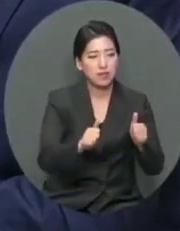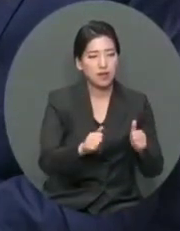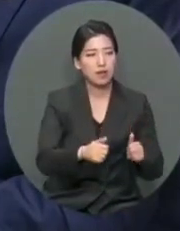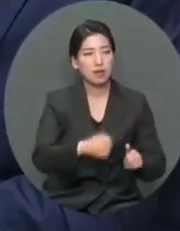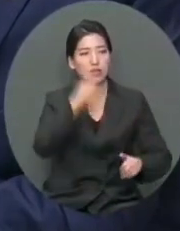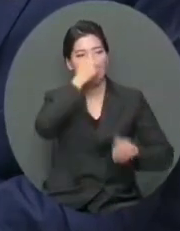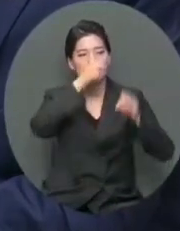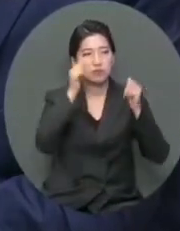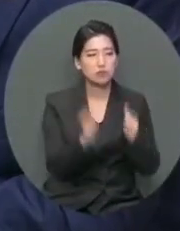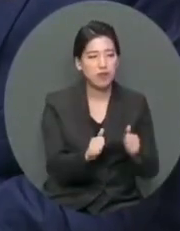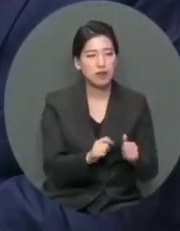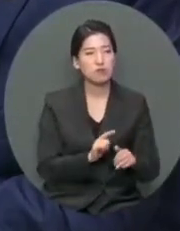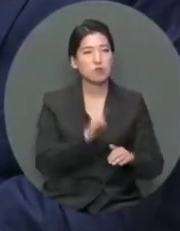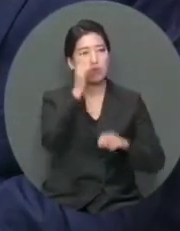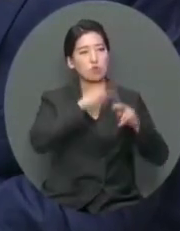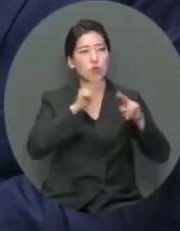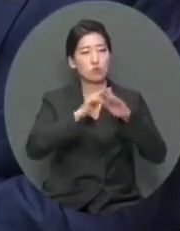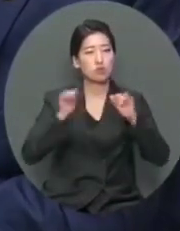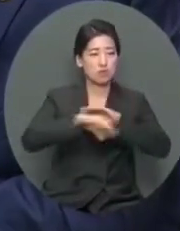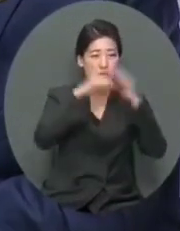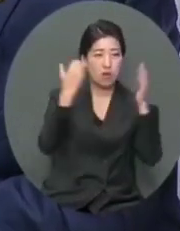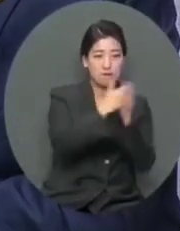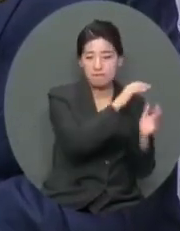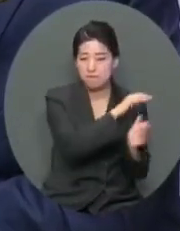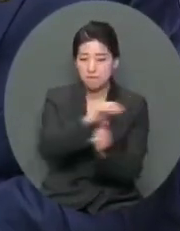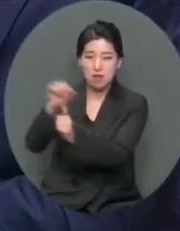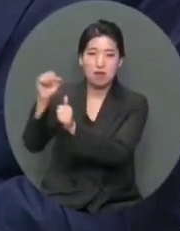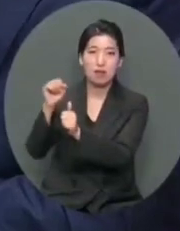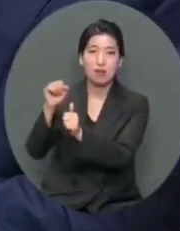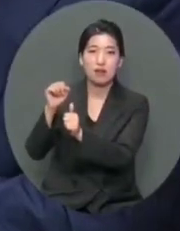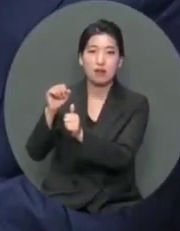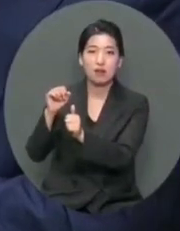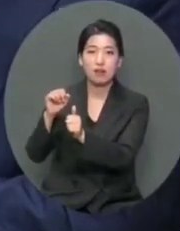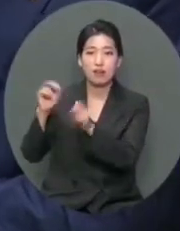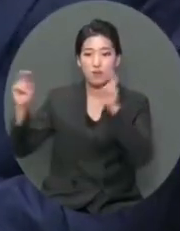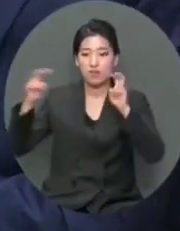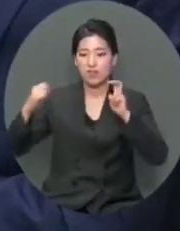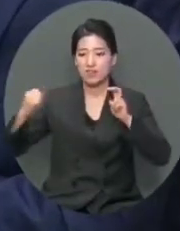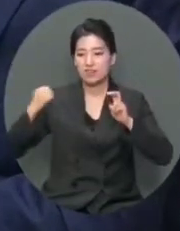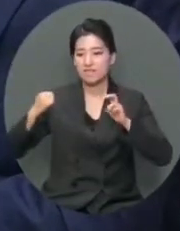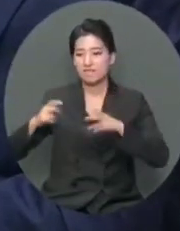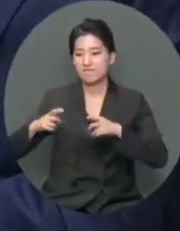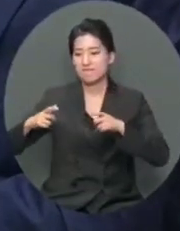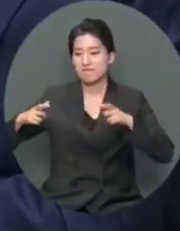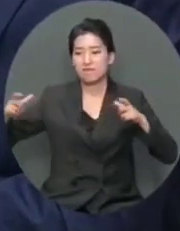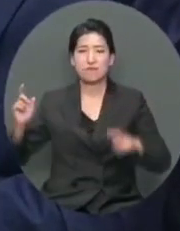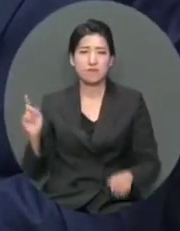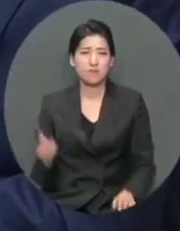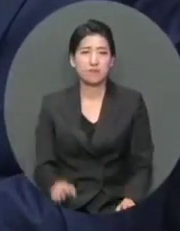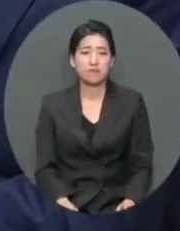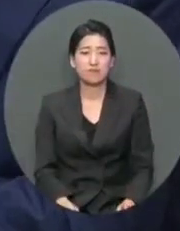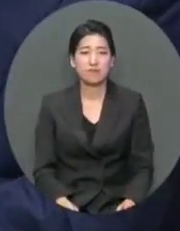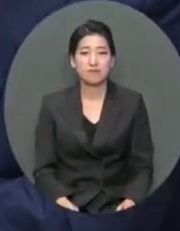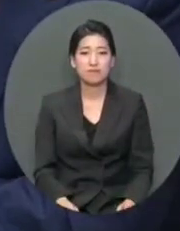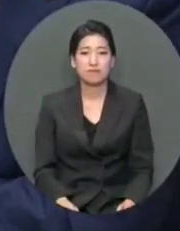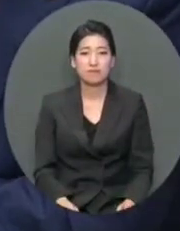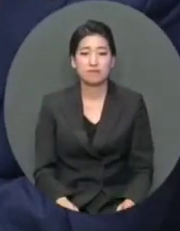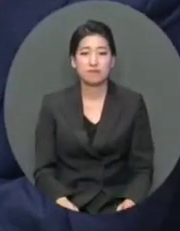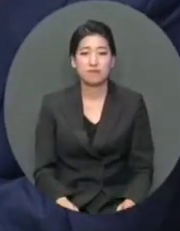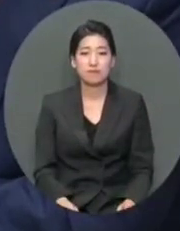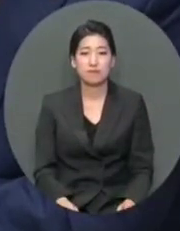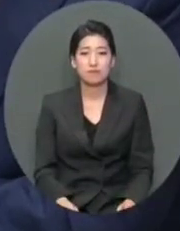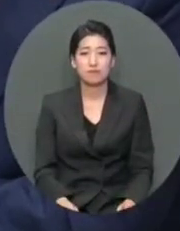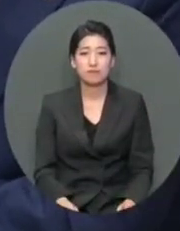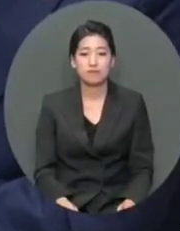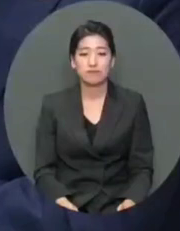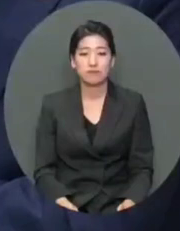많은 고위공직자들을 어찌 보면 자신들 영향력을 유지하거나 확대하기 위해서 하고 있는 사실이잖아요. 이런